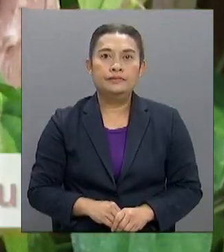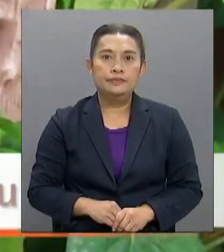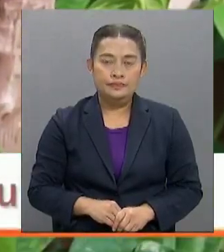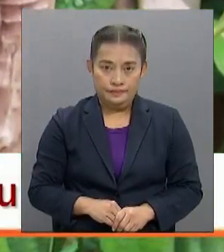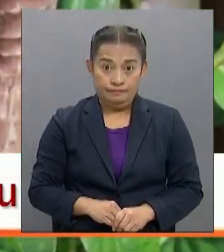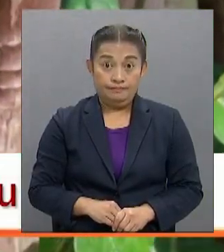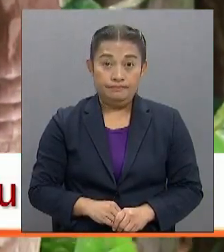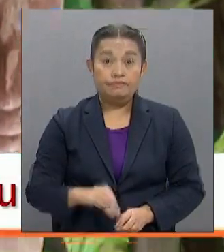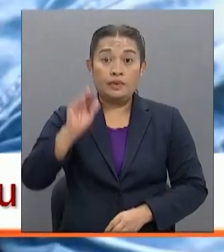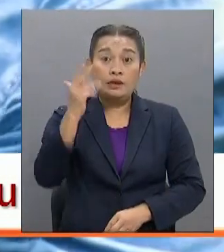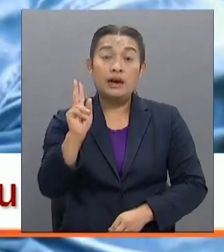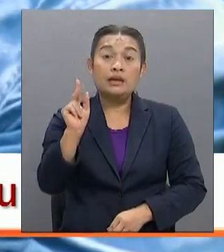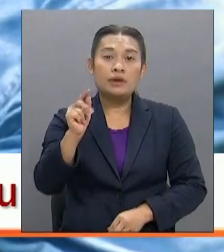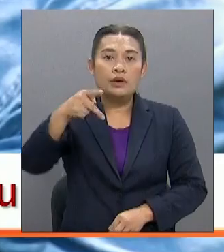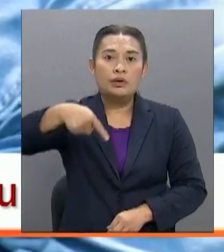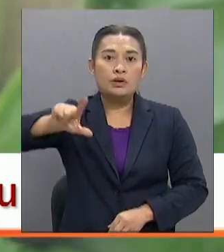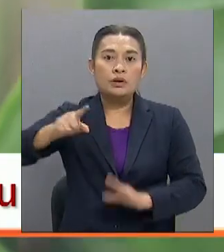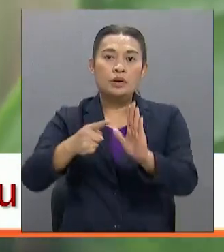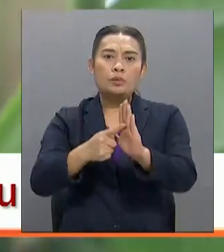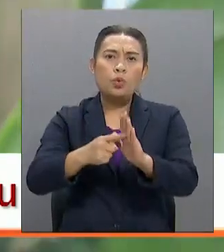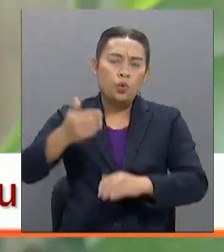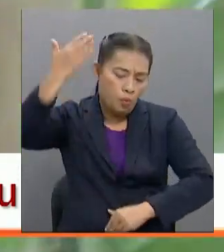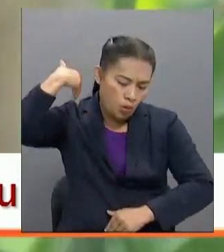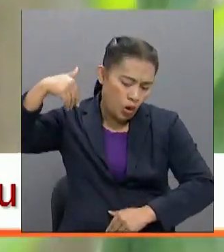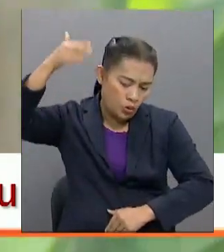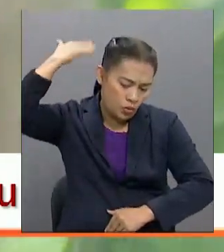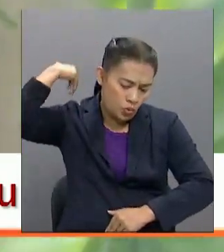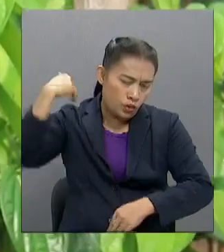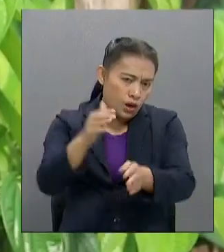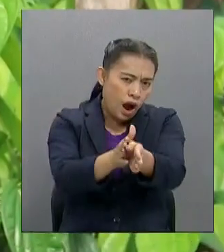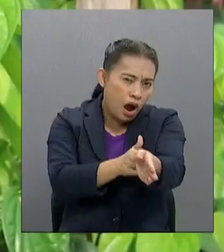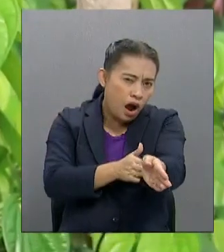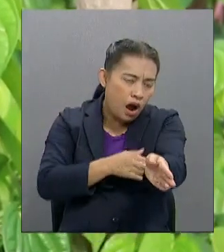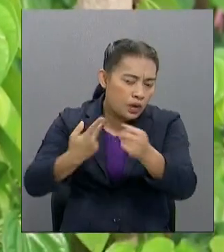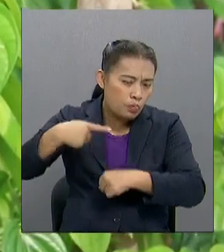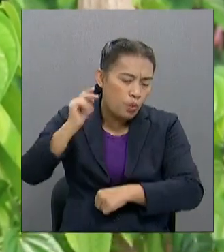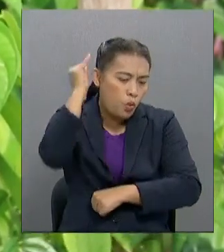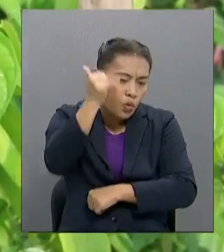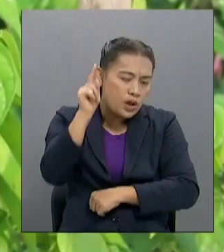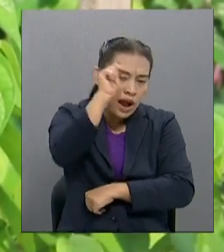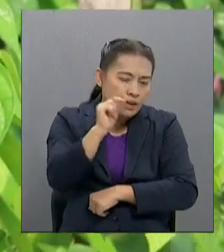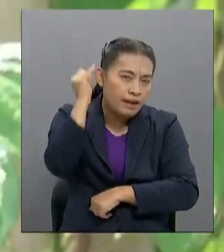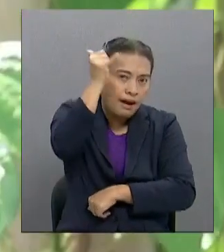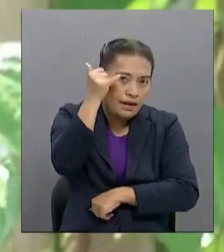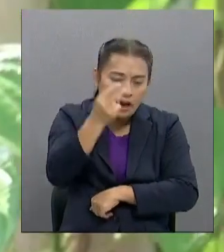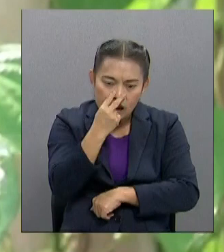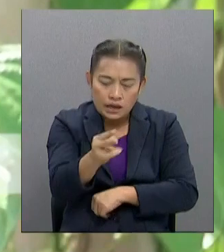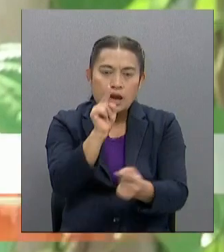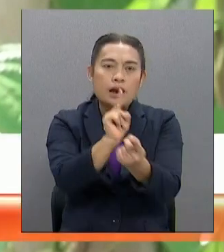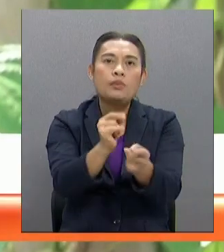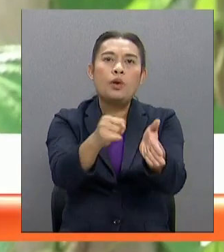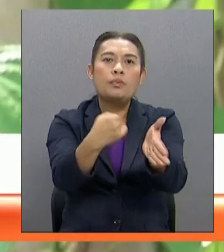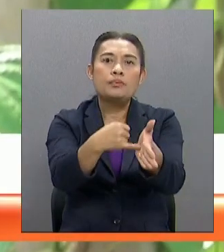ใบพลูที่มีมาตั้งแต่สมัยปู่ย่าตายายซึ่งหลายๆคนอาจมองว่าเป็นพืชที่หาได้ง่ายในปัจจุบันแต่คุณพินิ